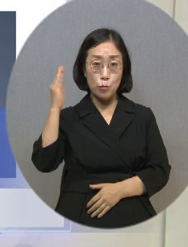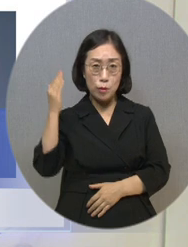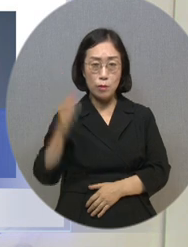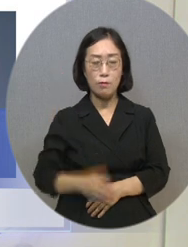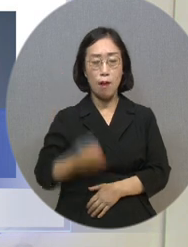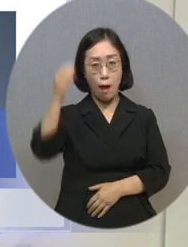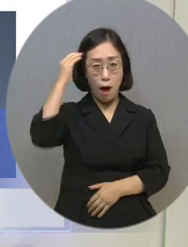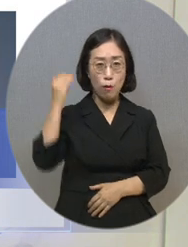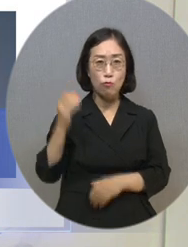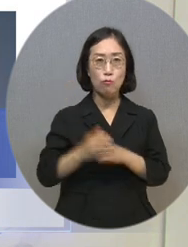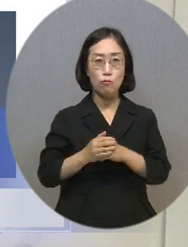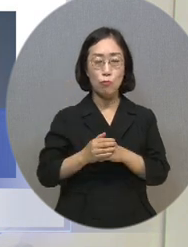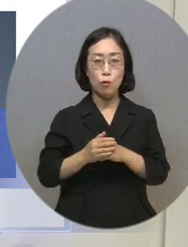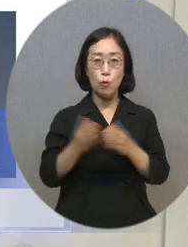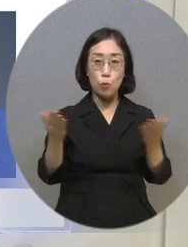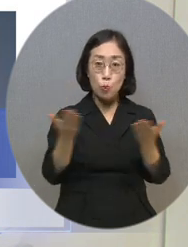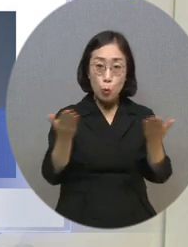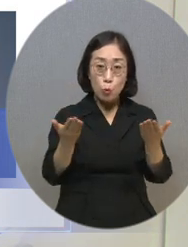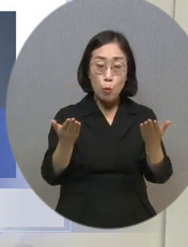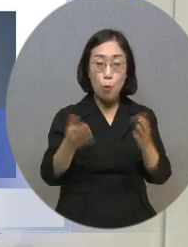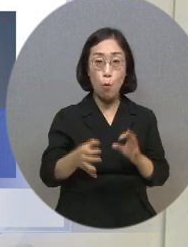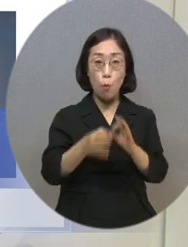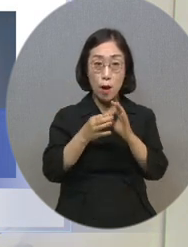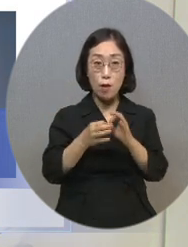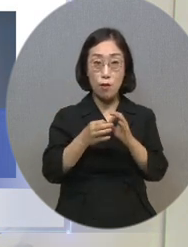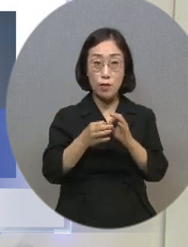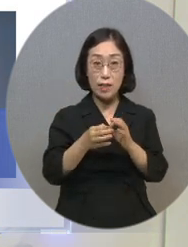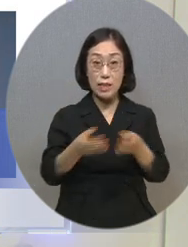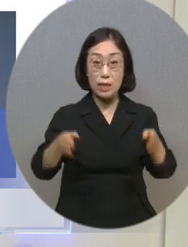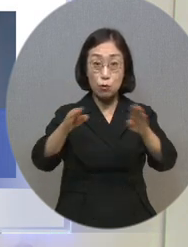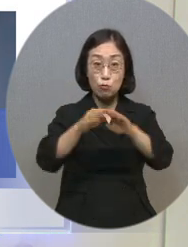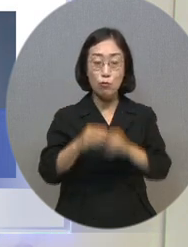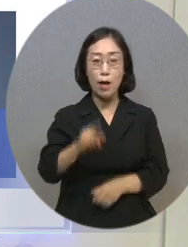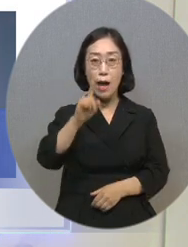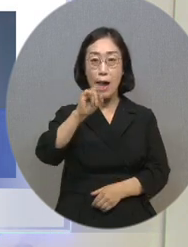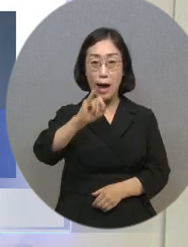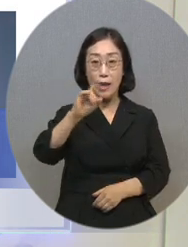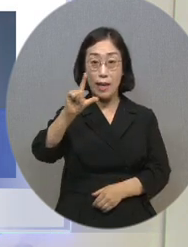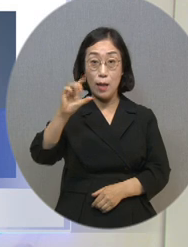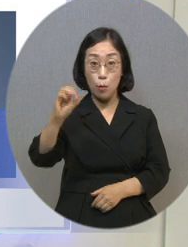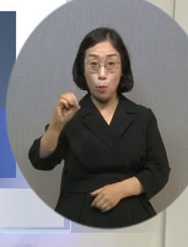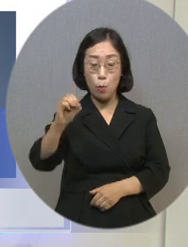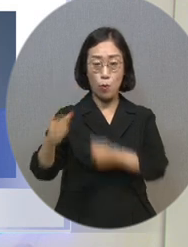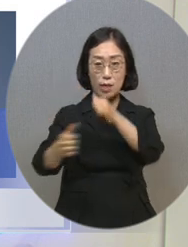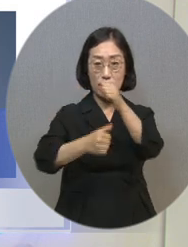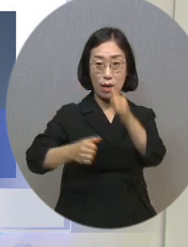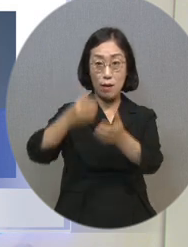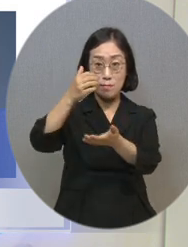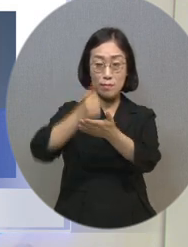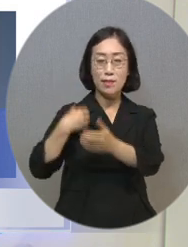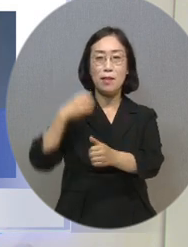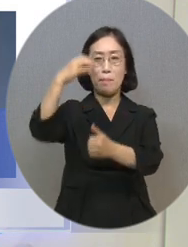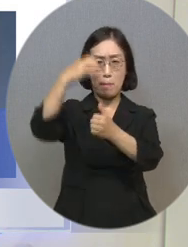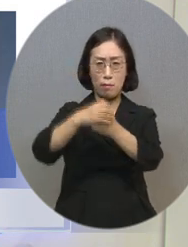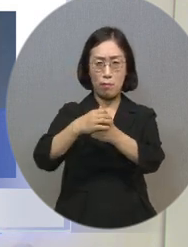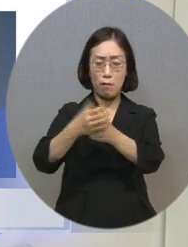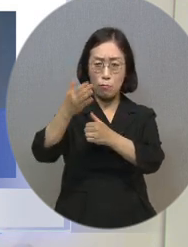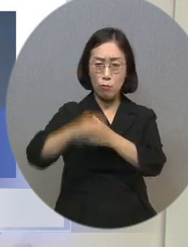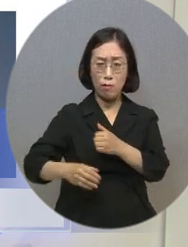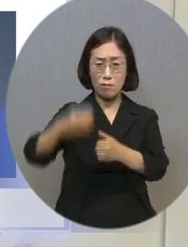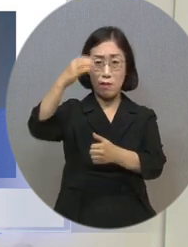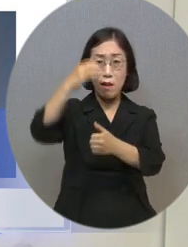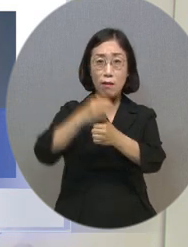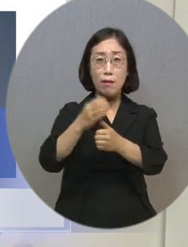우리나라가 국제 노동 기구인 아로 이사회 의장국으로 선출됐죠 그런데이 국제 기고 의장에